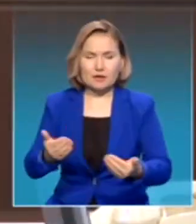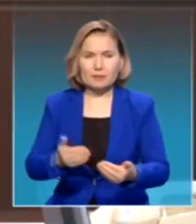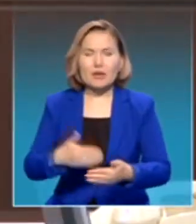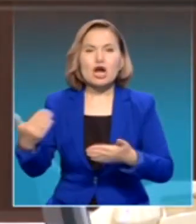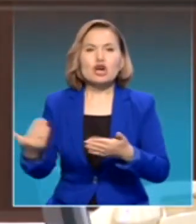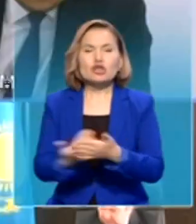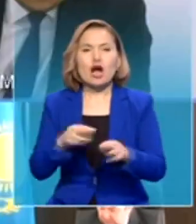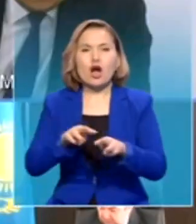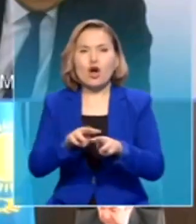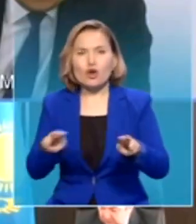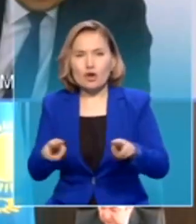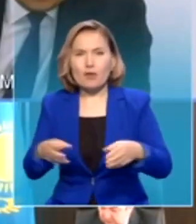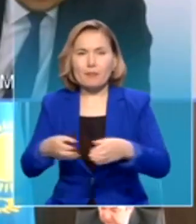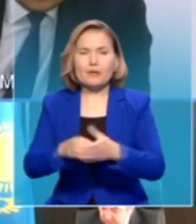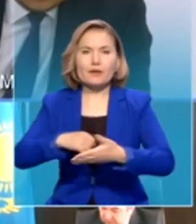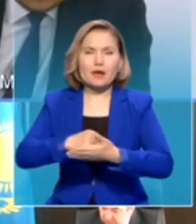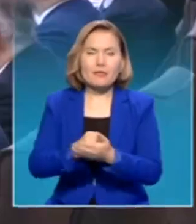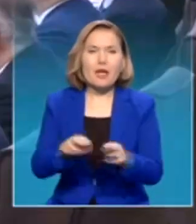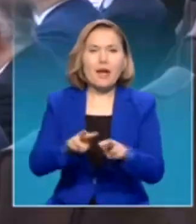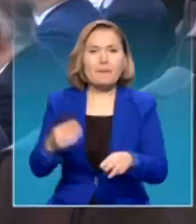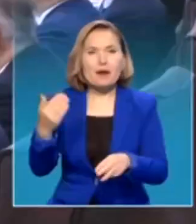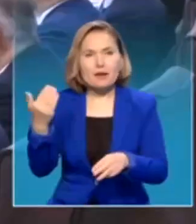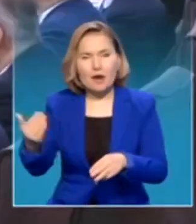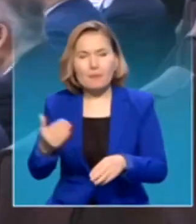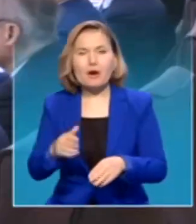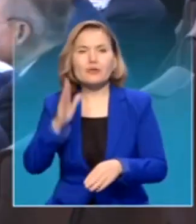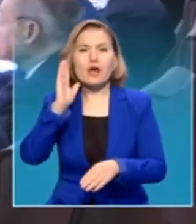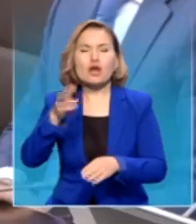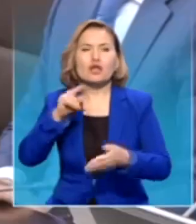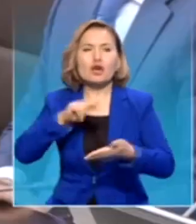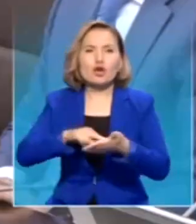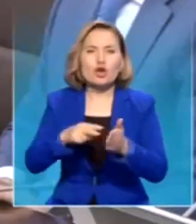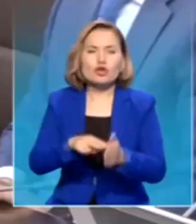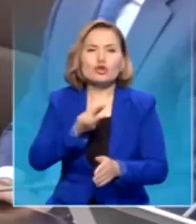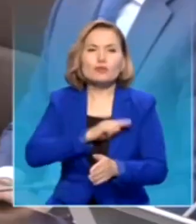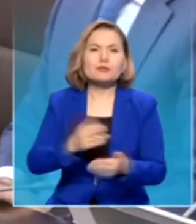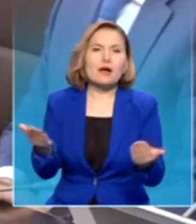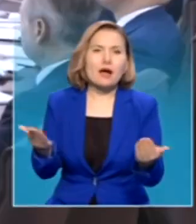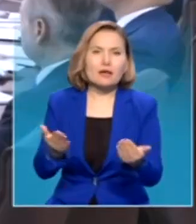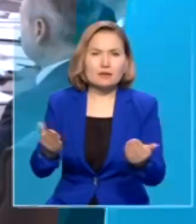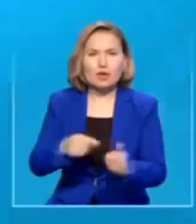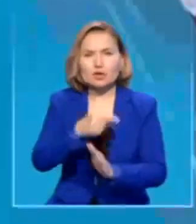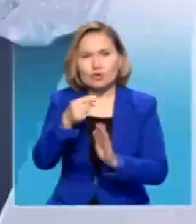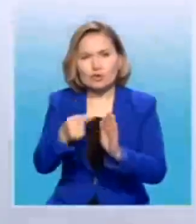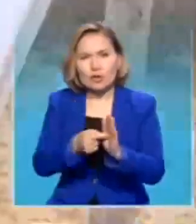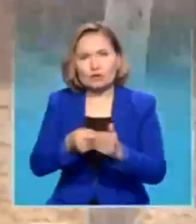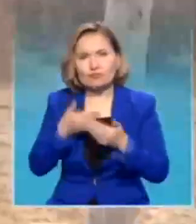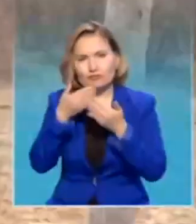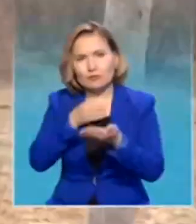Жаңа үкіметтің құрамы бекітілді. Министрлер кабинетінің алдағы жұмыс жоспары қандай?